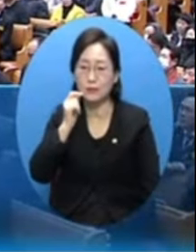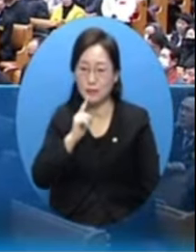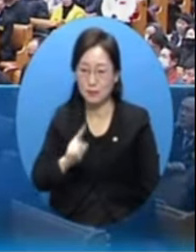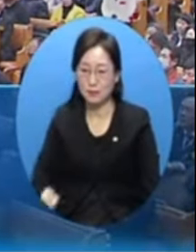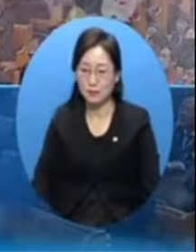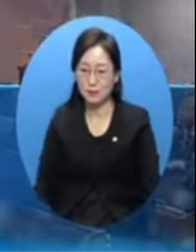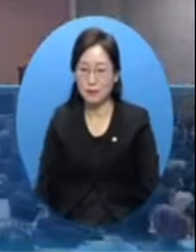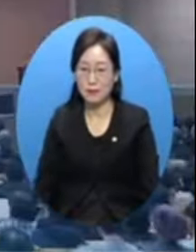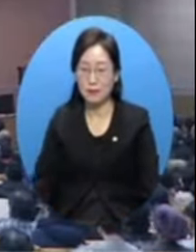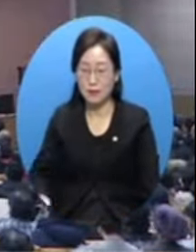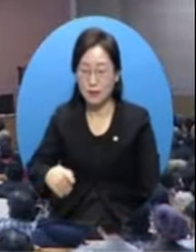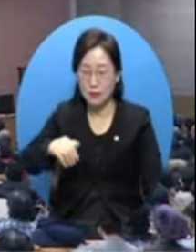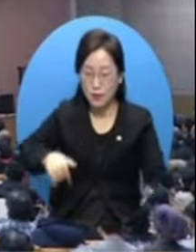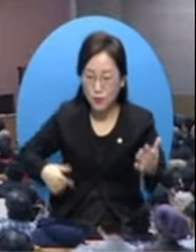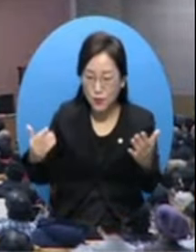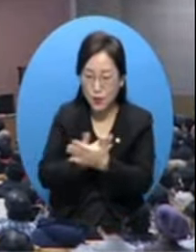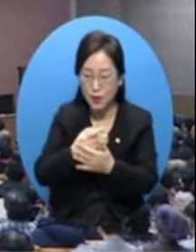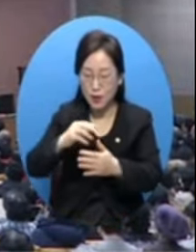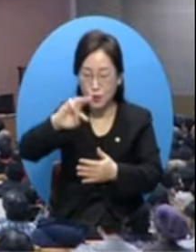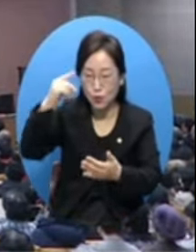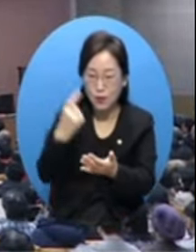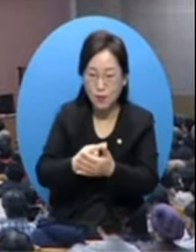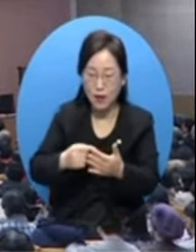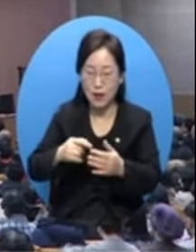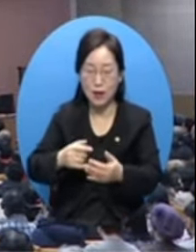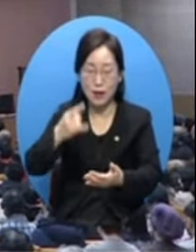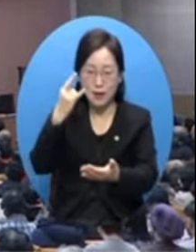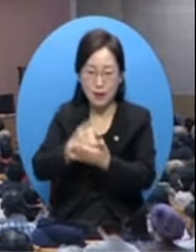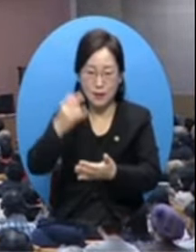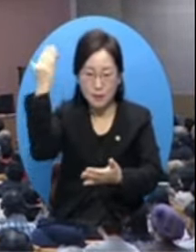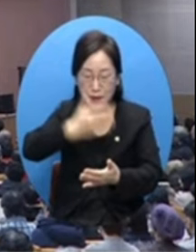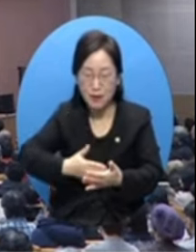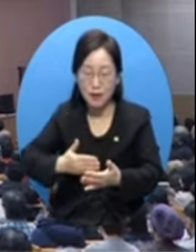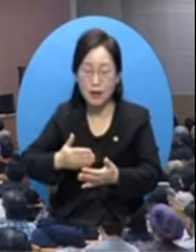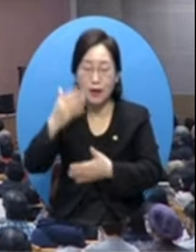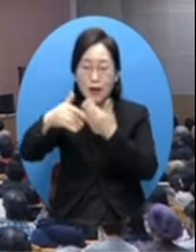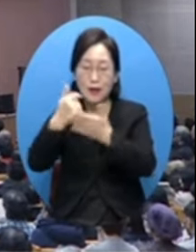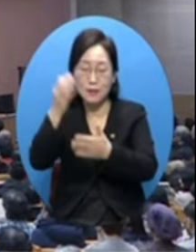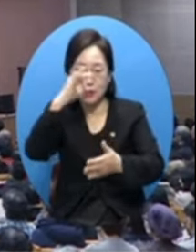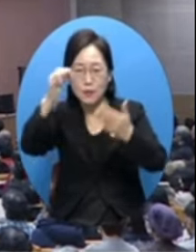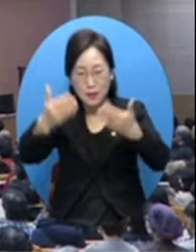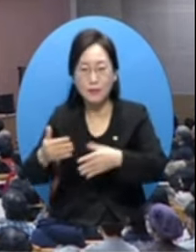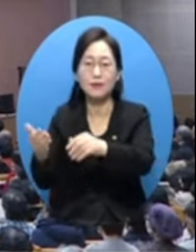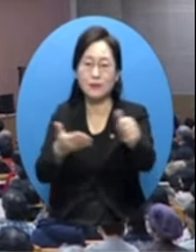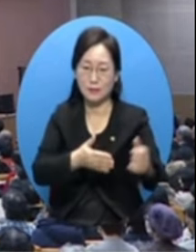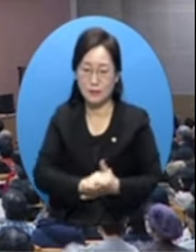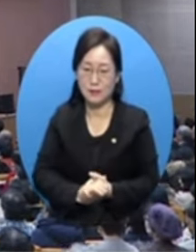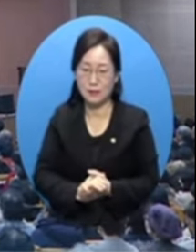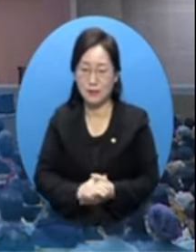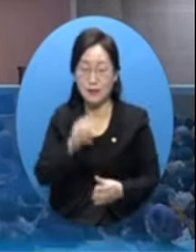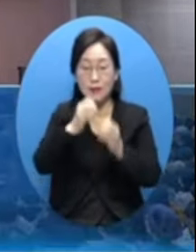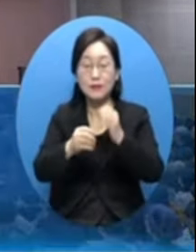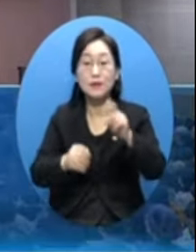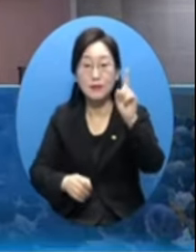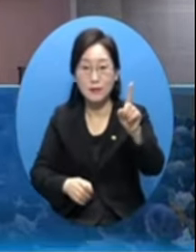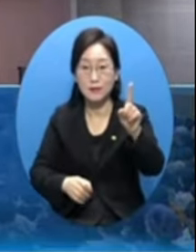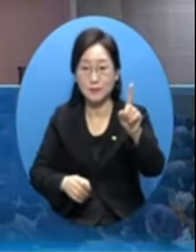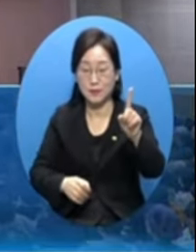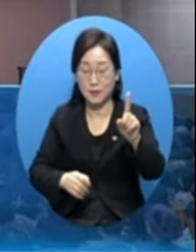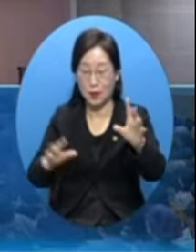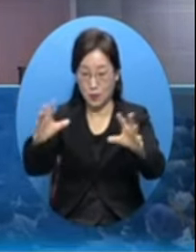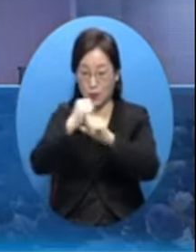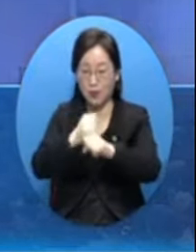회고 돌이켜 의인의 길을 가게 되기 바랍니다 하나님께 인정은 자들이 되기 바랍니다 시편 1편은 이렇게 결론을